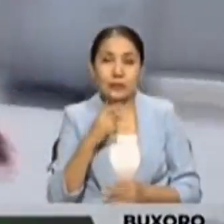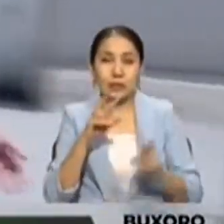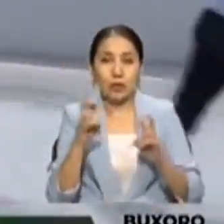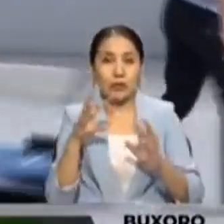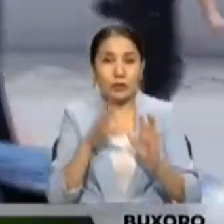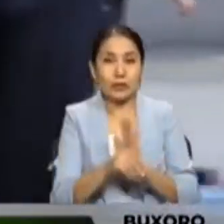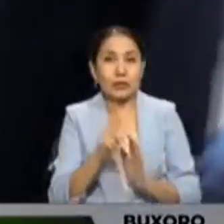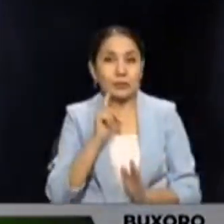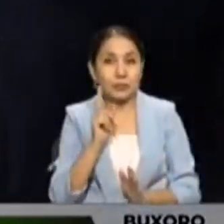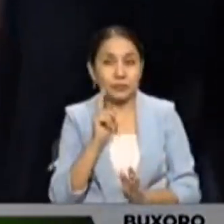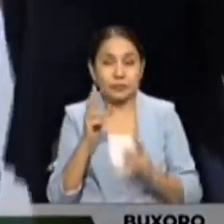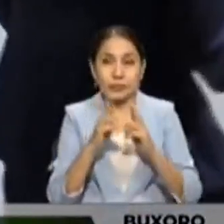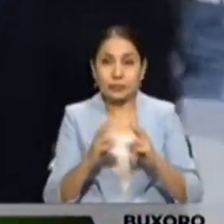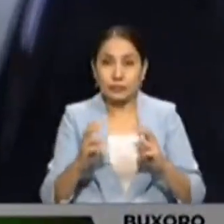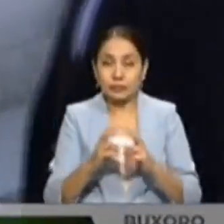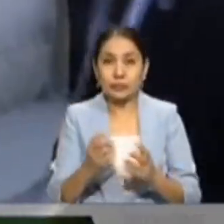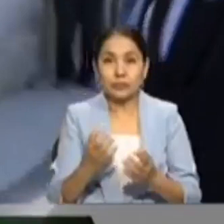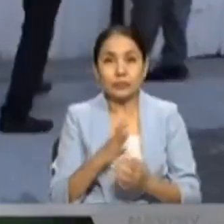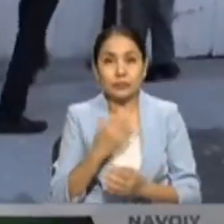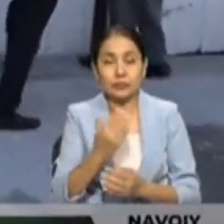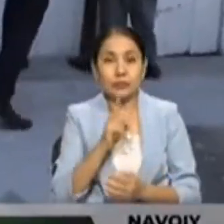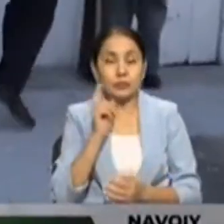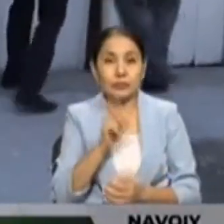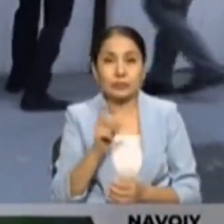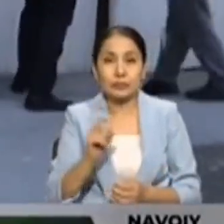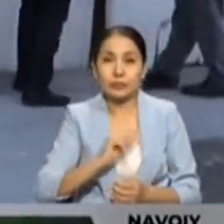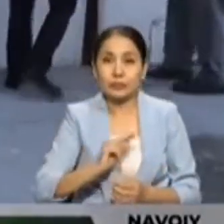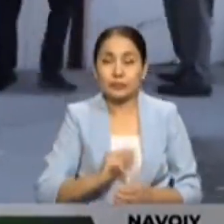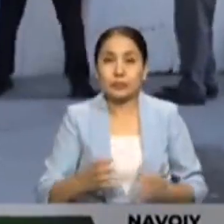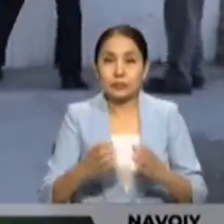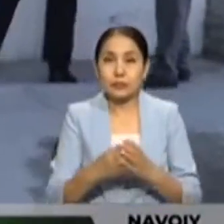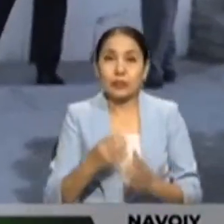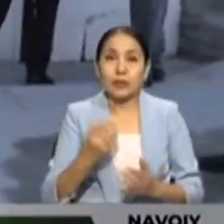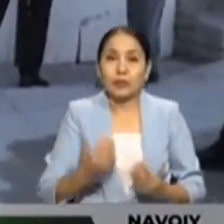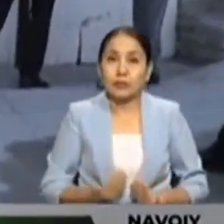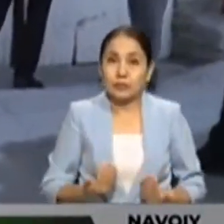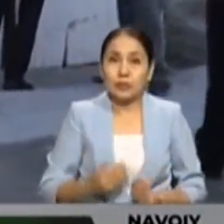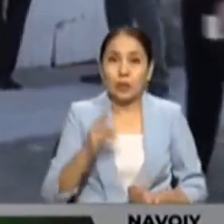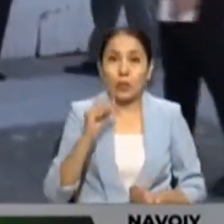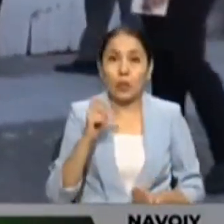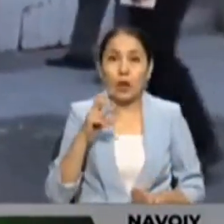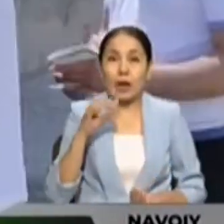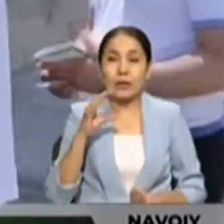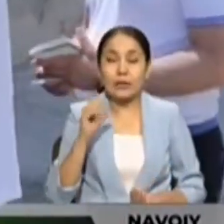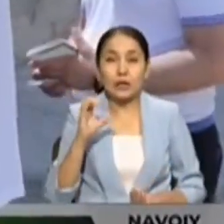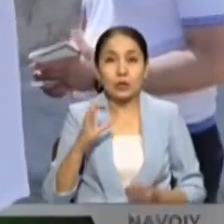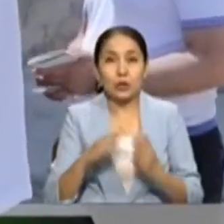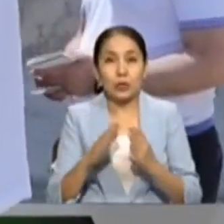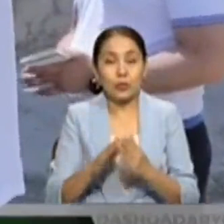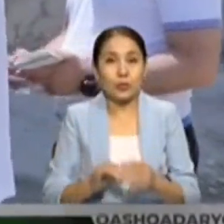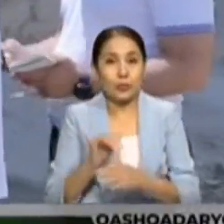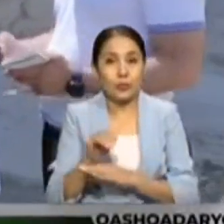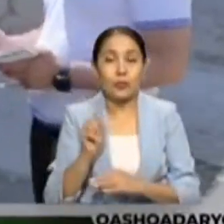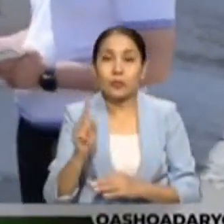kiritilgan yoshlar bilan ishlash jarayonlari bilan tanishdi. Ishchi guruh a'zolari mahallada istiqomat qiluvchi Muxlisa Sultonova xonadonida bo'lib,